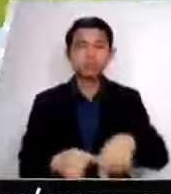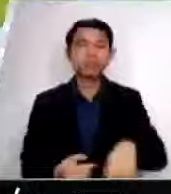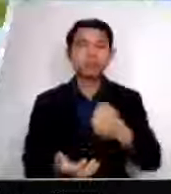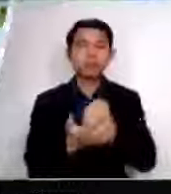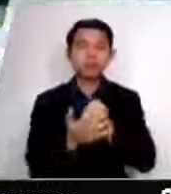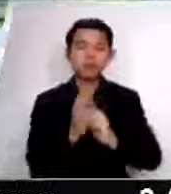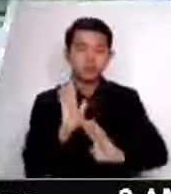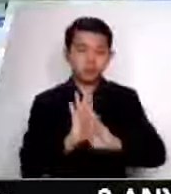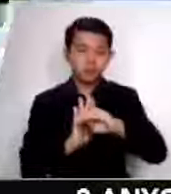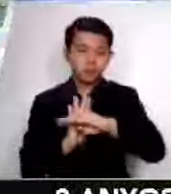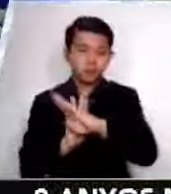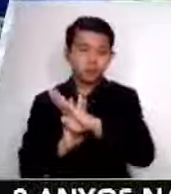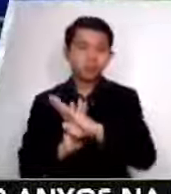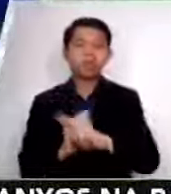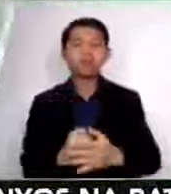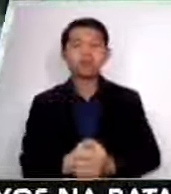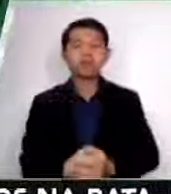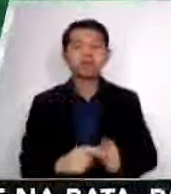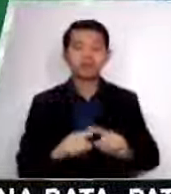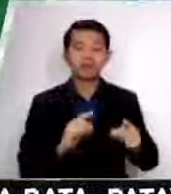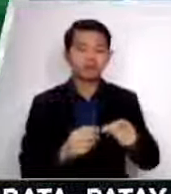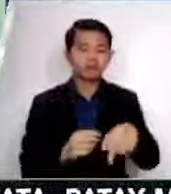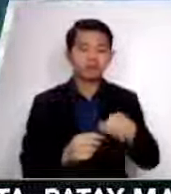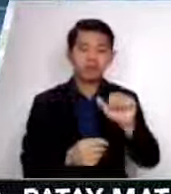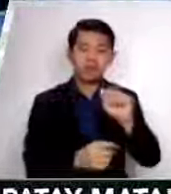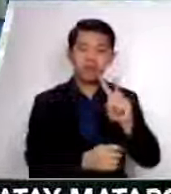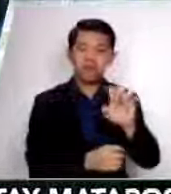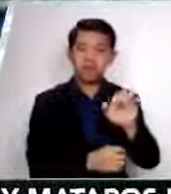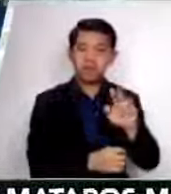ang average sa 5 piso.